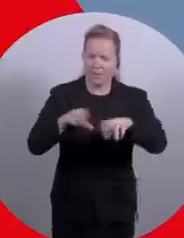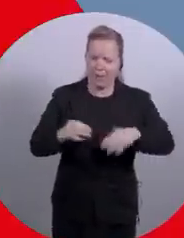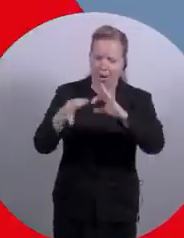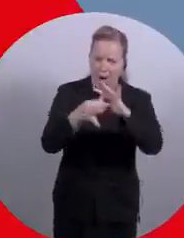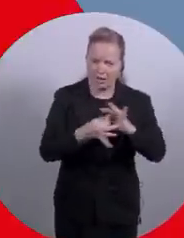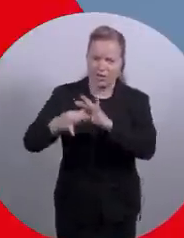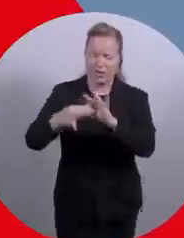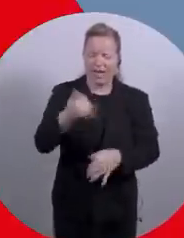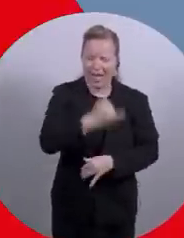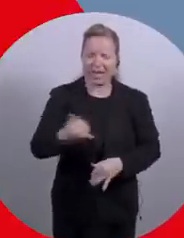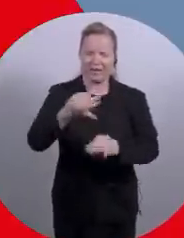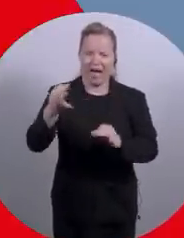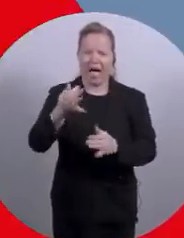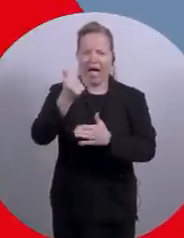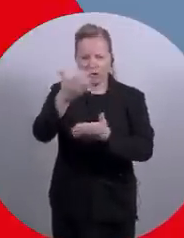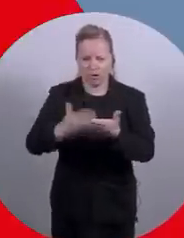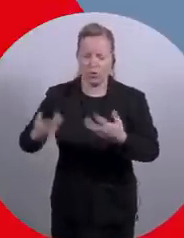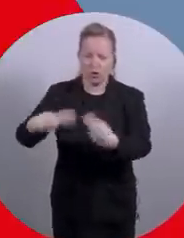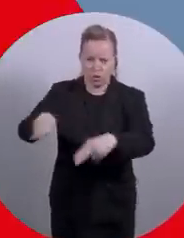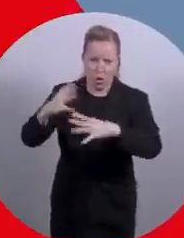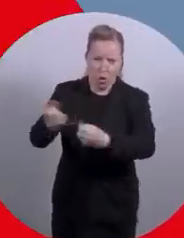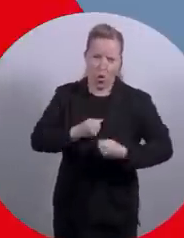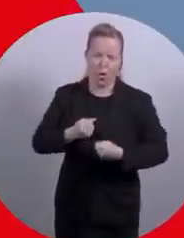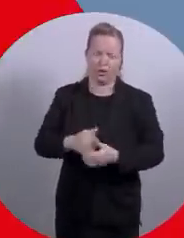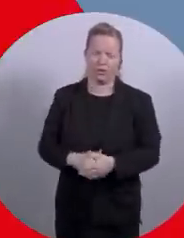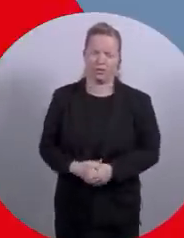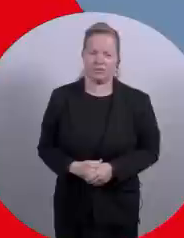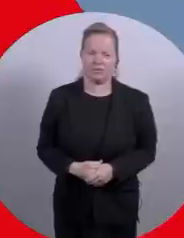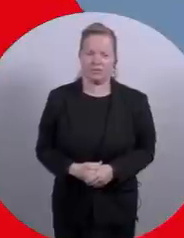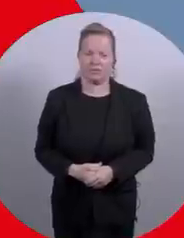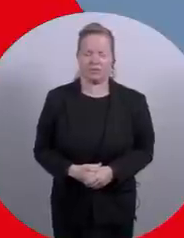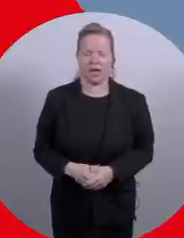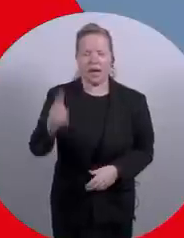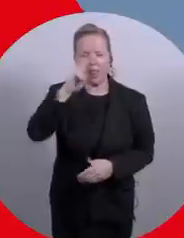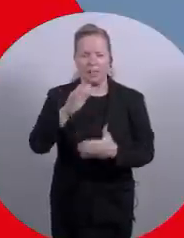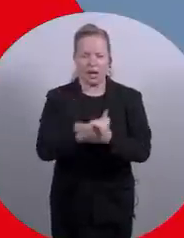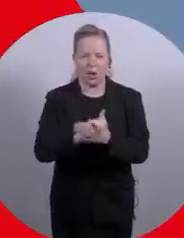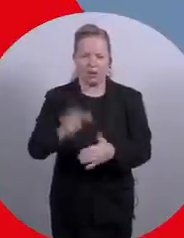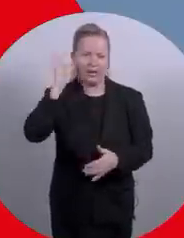liebe Genossinnen und Genossen und